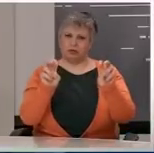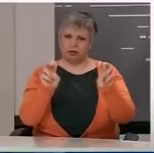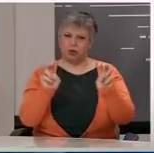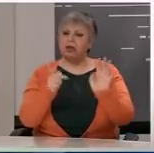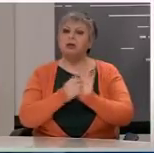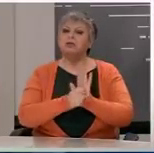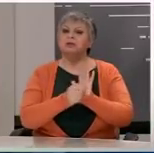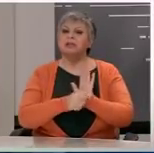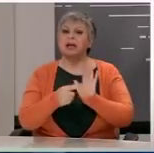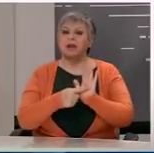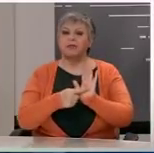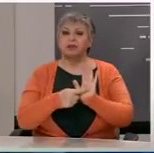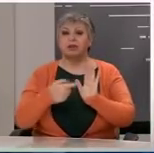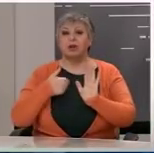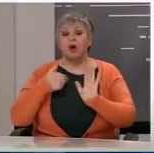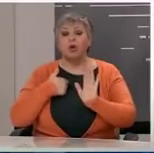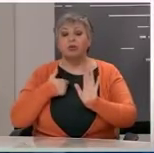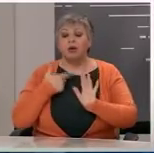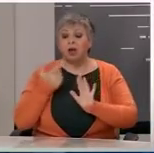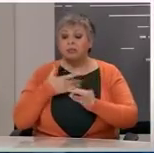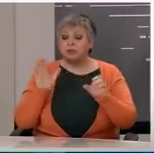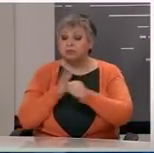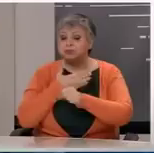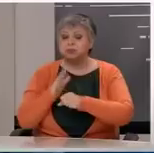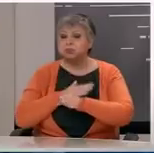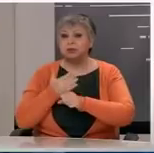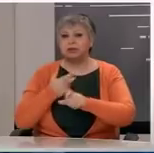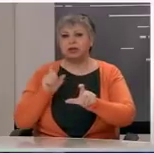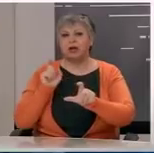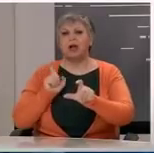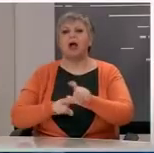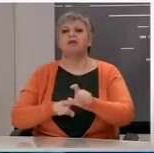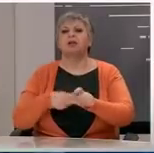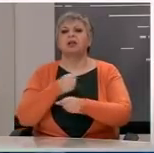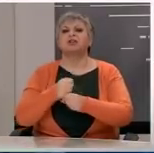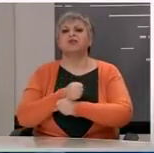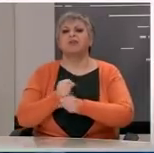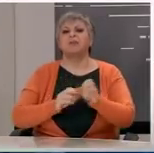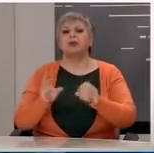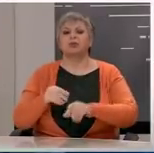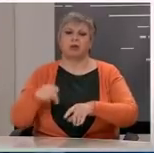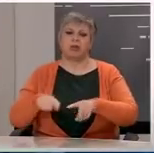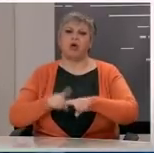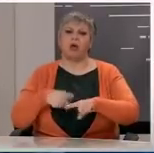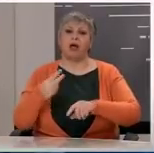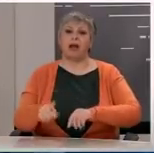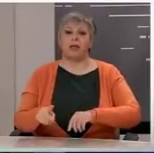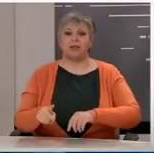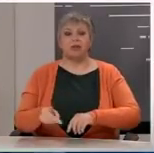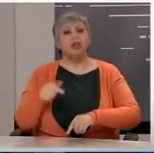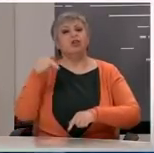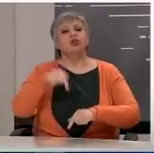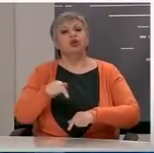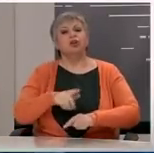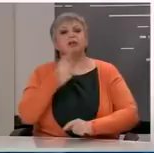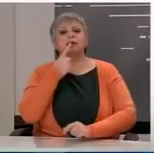Λέτε λοιπόν ότι καταστρέψαμε την ελληνική φαρμακοβιομηχανία. Και έρχεστε τώρα, υιοθετείτε